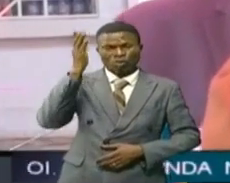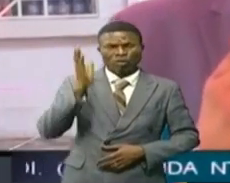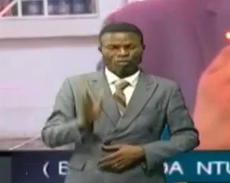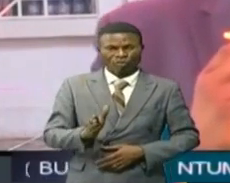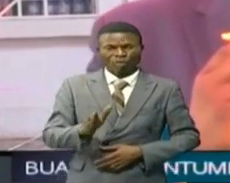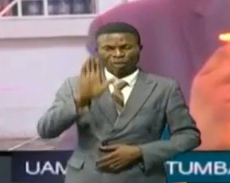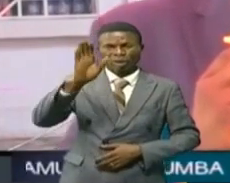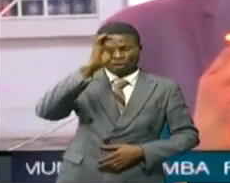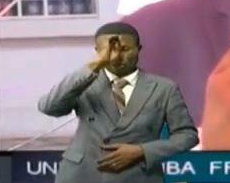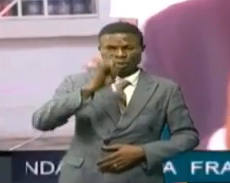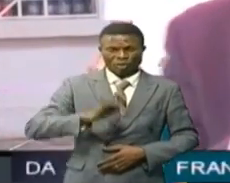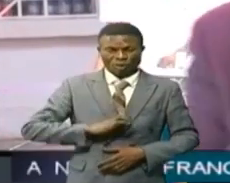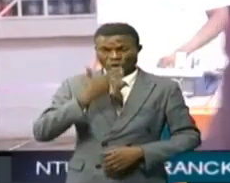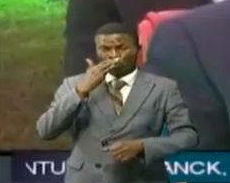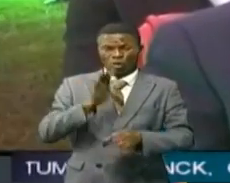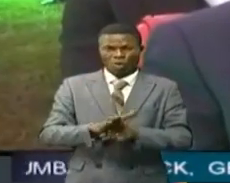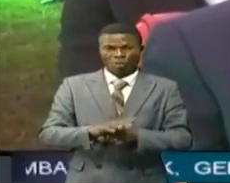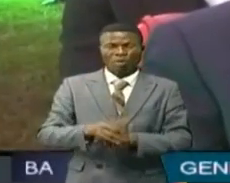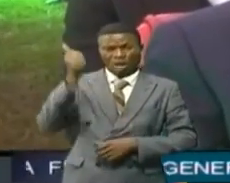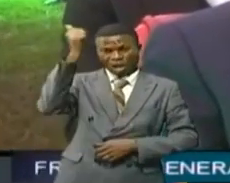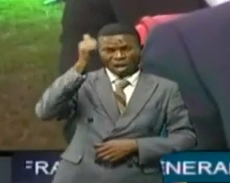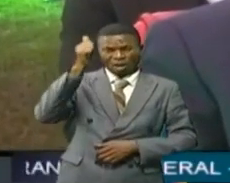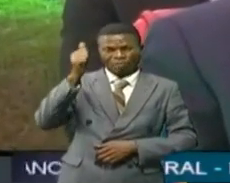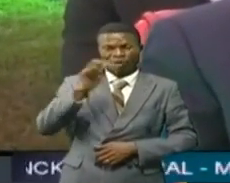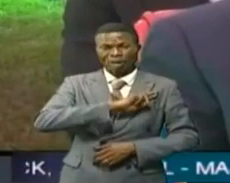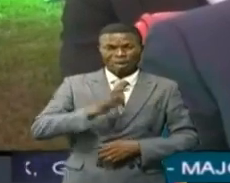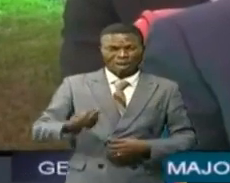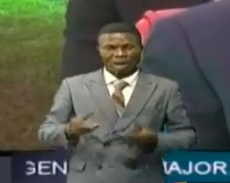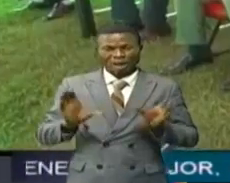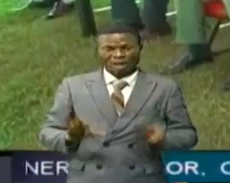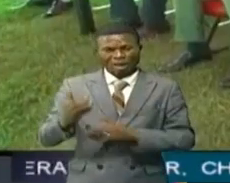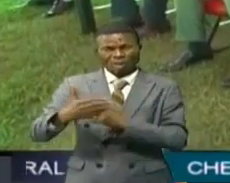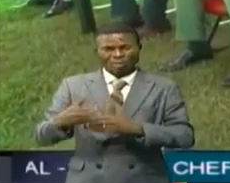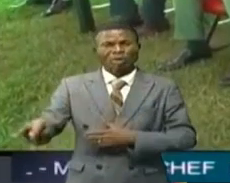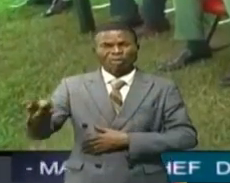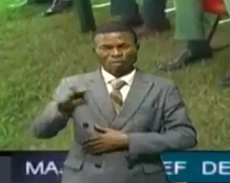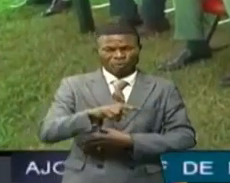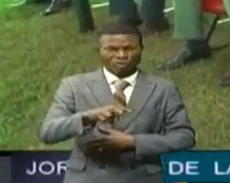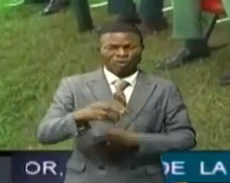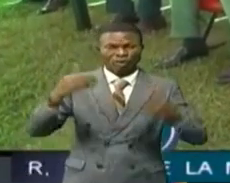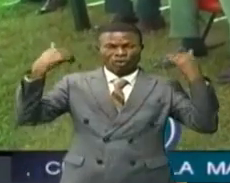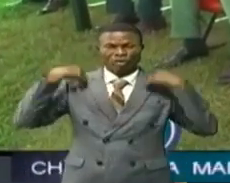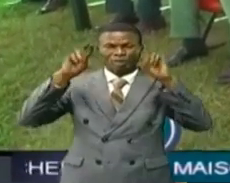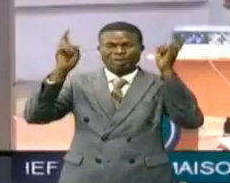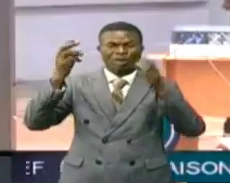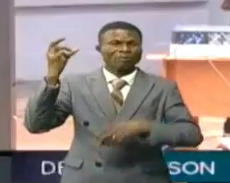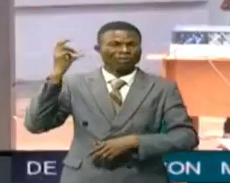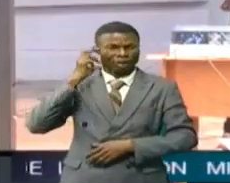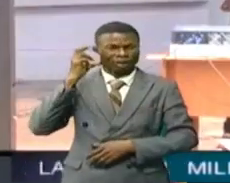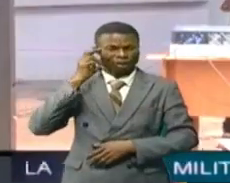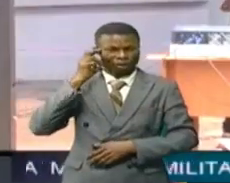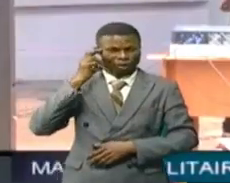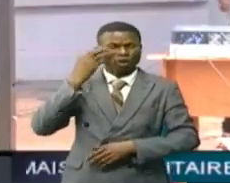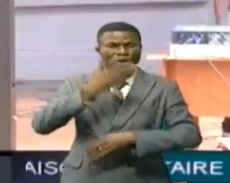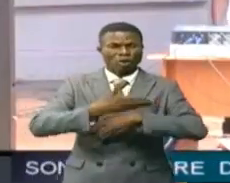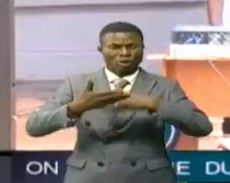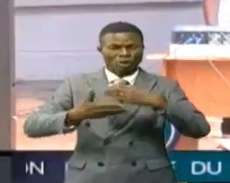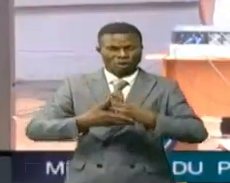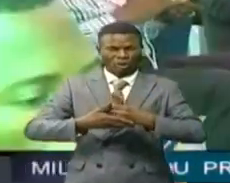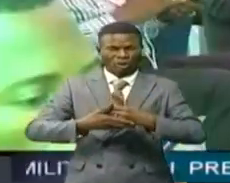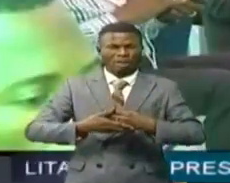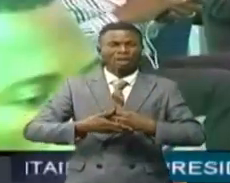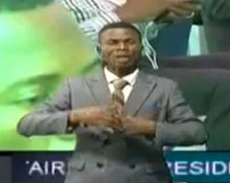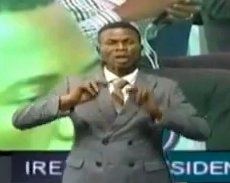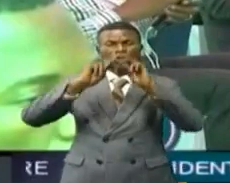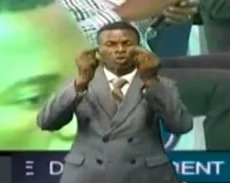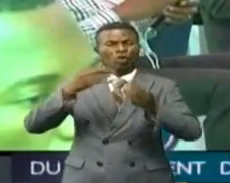vous assurons que Africel RDC sera à votre côté. D'après le maire adjoint de la ville de Kananga, l'installation de la Africel